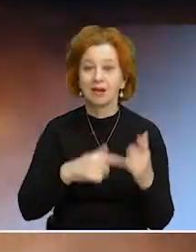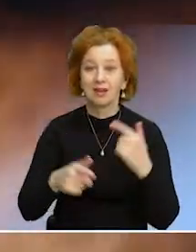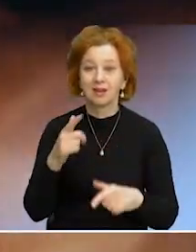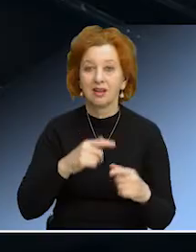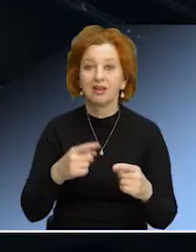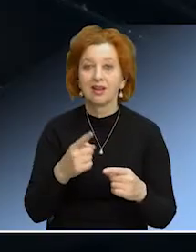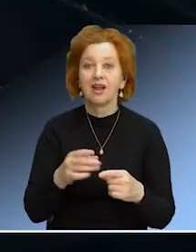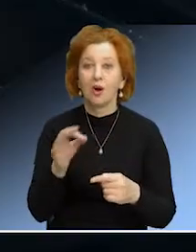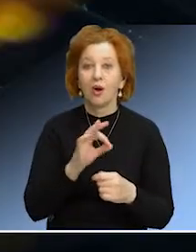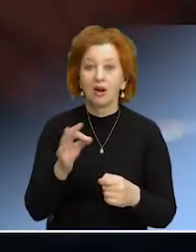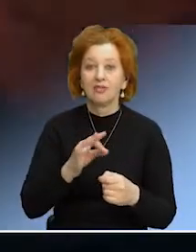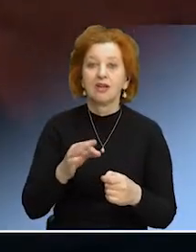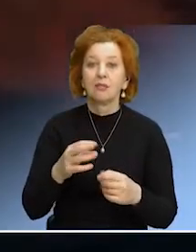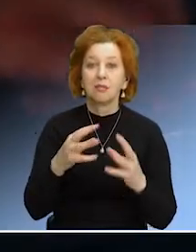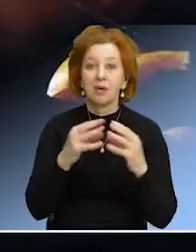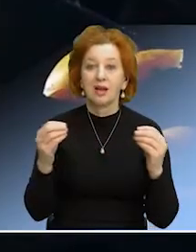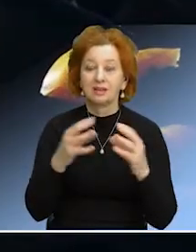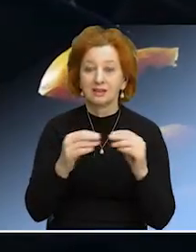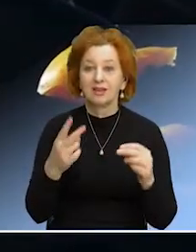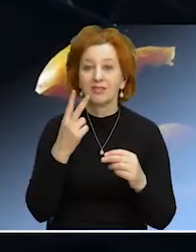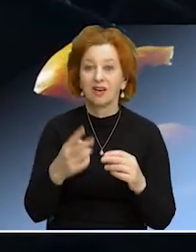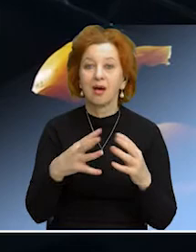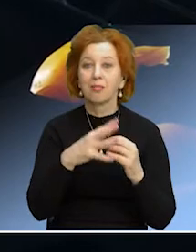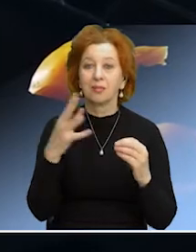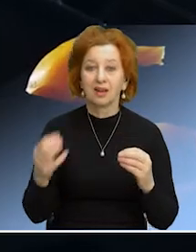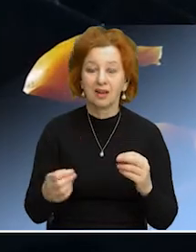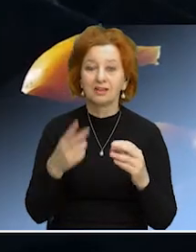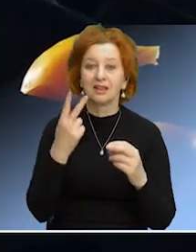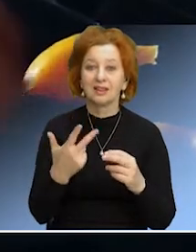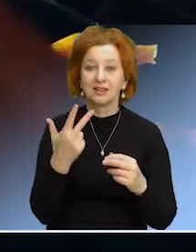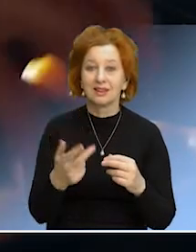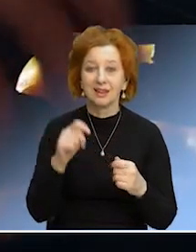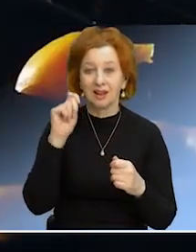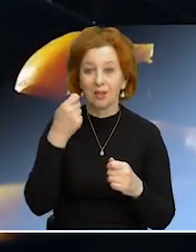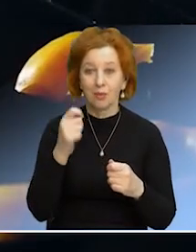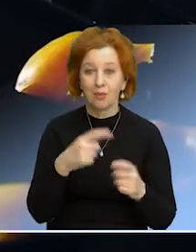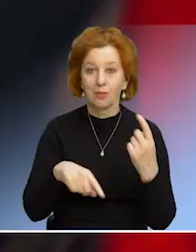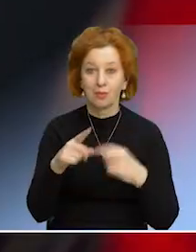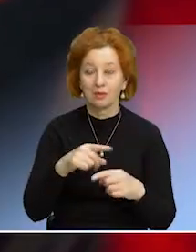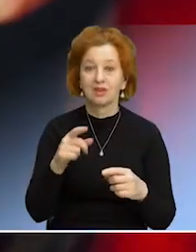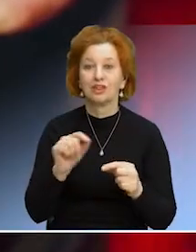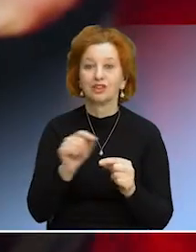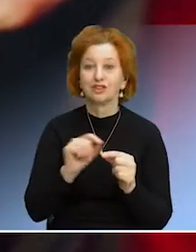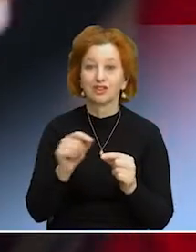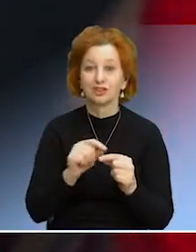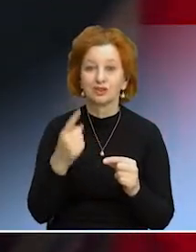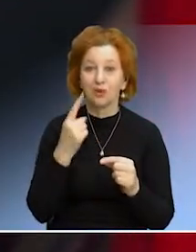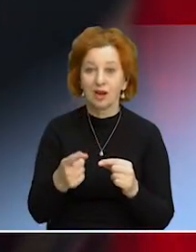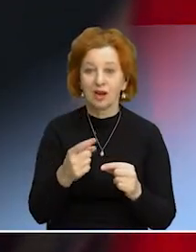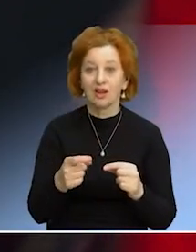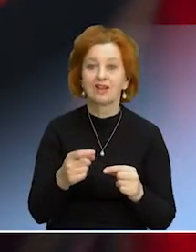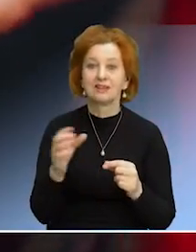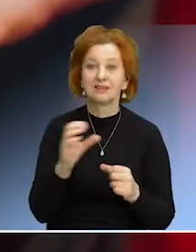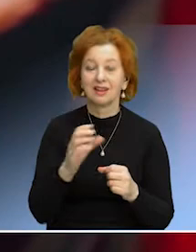подготовьте по 180 граммов оливок и маслин, 2 болгарских перца, 3 стебля зеленого лука, 1 зубчик чеснока,